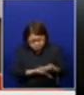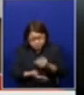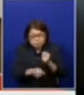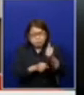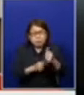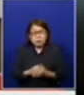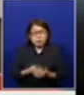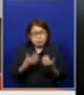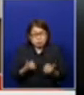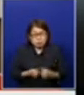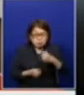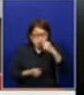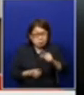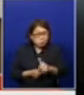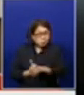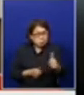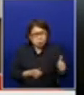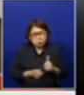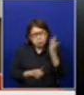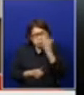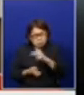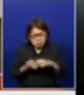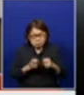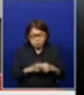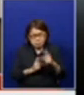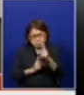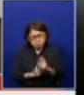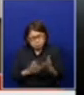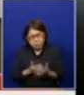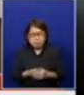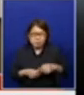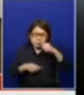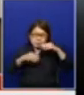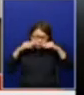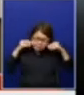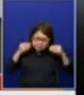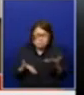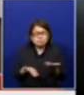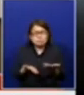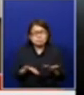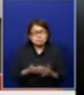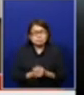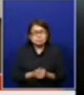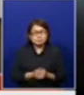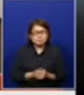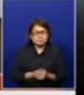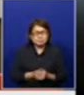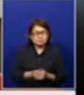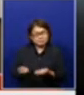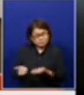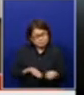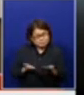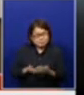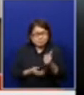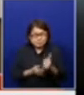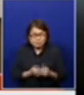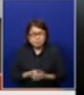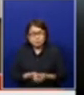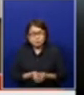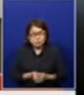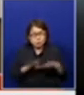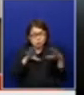องไทยหน้ามาปลอดภัยคนไทยให้การต้อนรับกับสูดียิ้มสยามที่ท่องเ